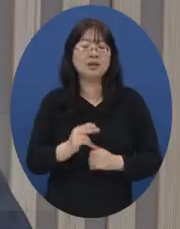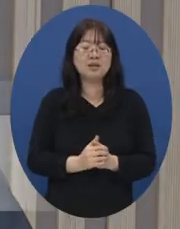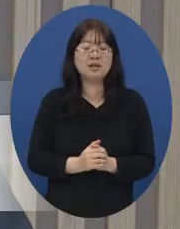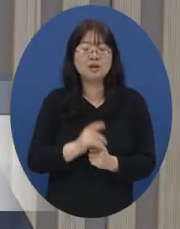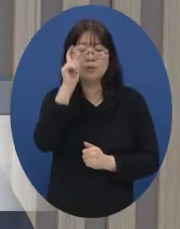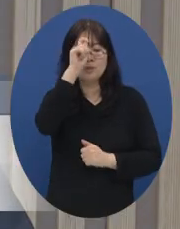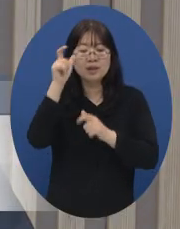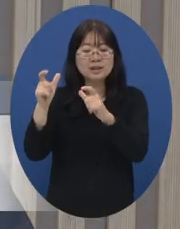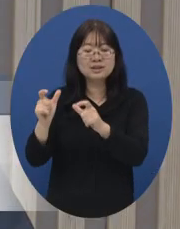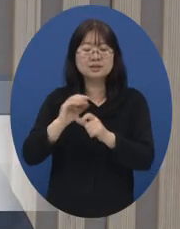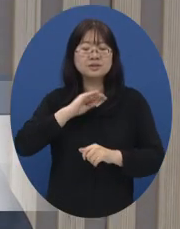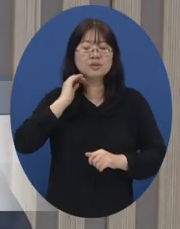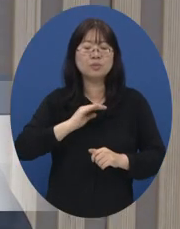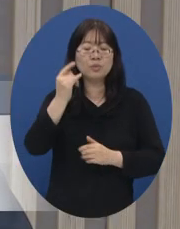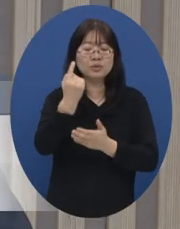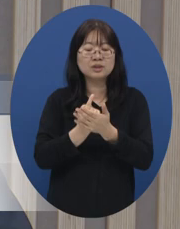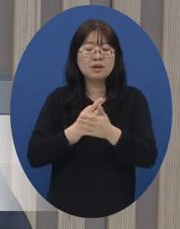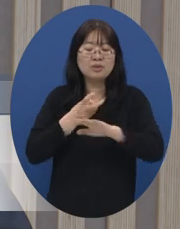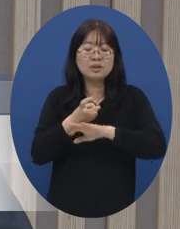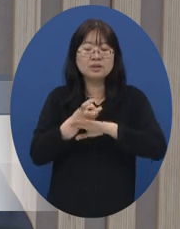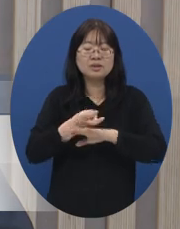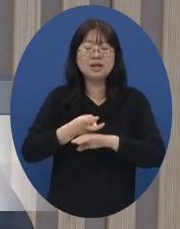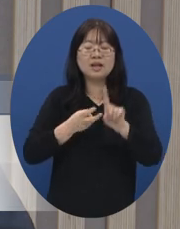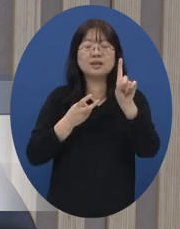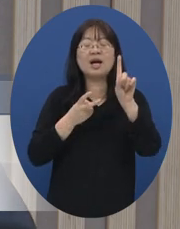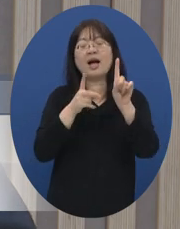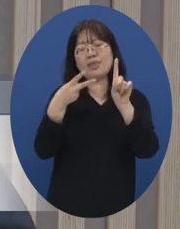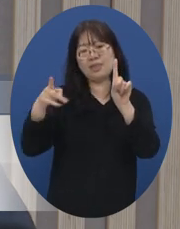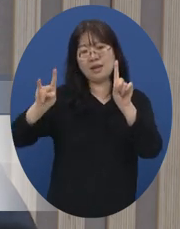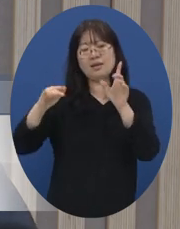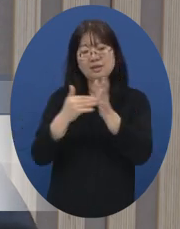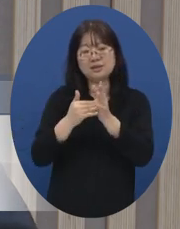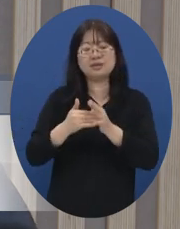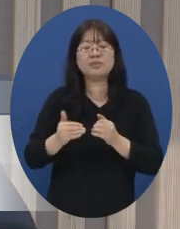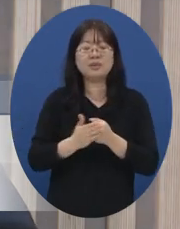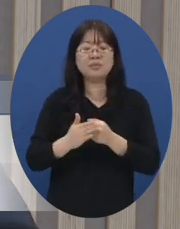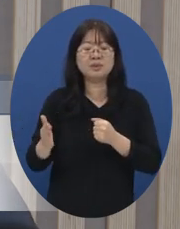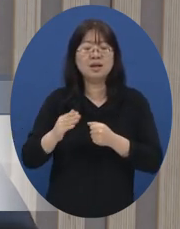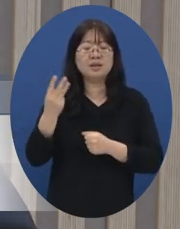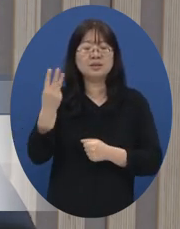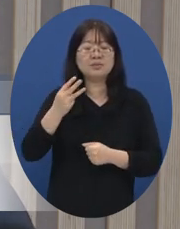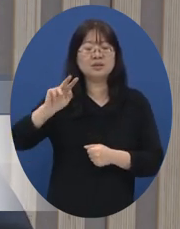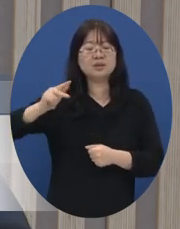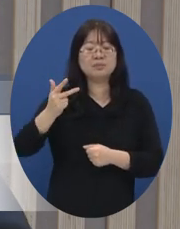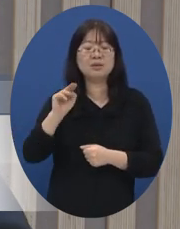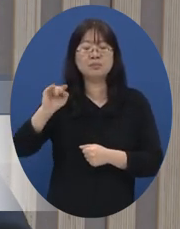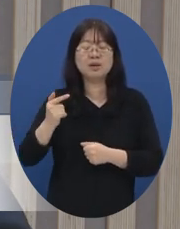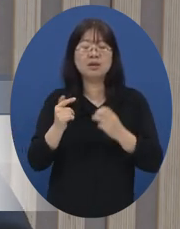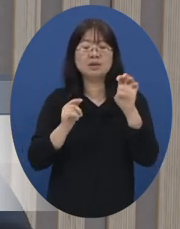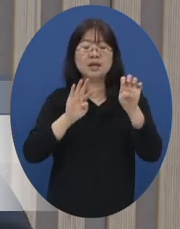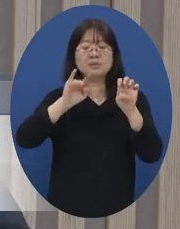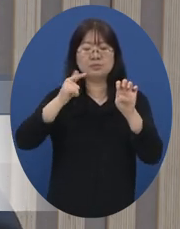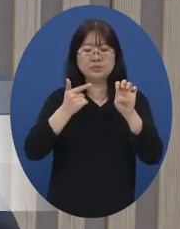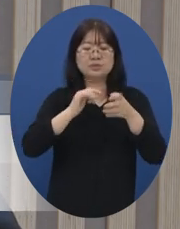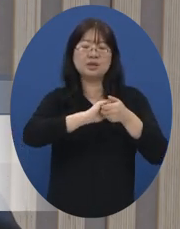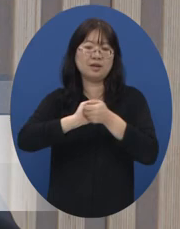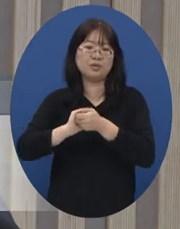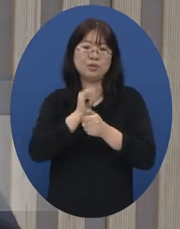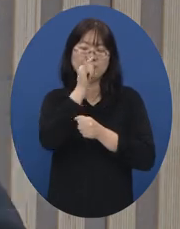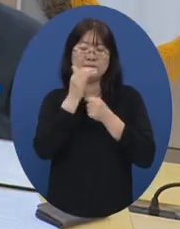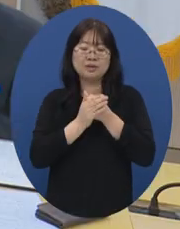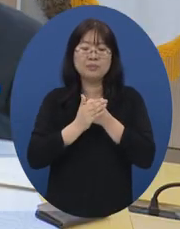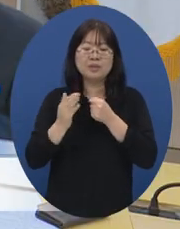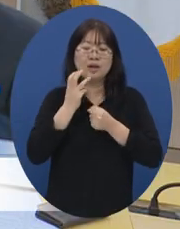했습니다. 고양시에서 의정부를 오는 버스 노선이 딱 한 대입니다. 3,700번. 40분